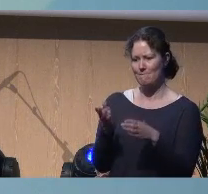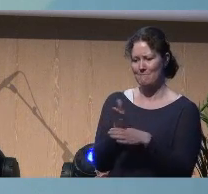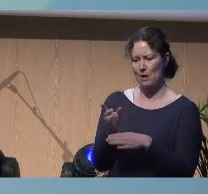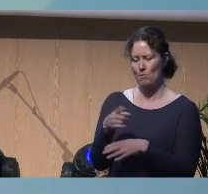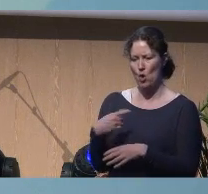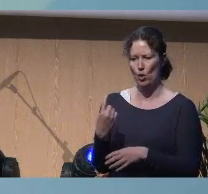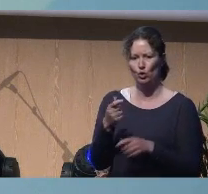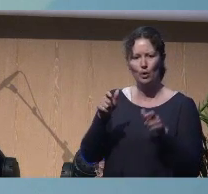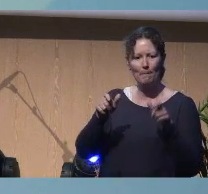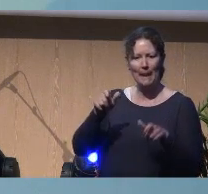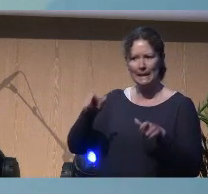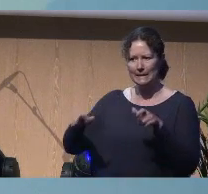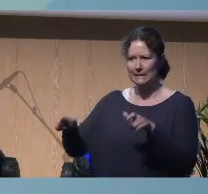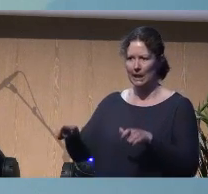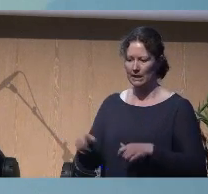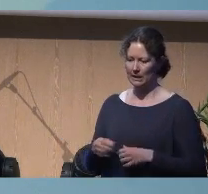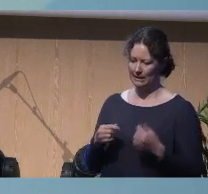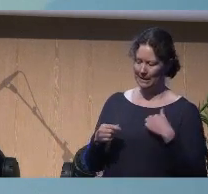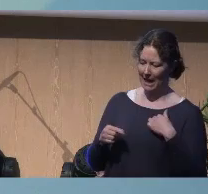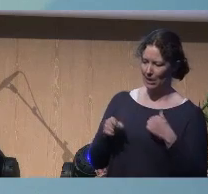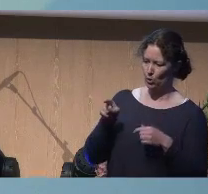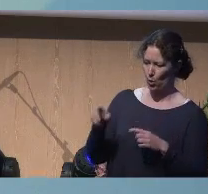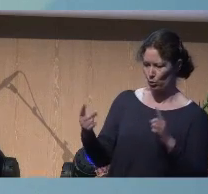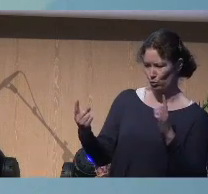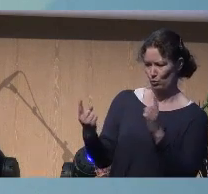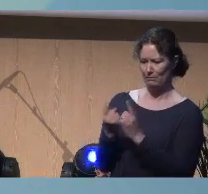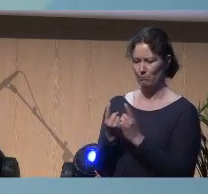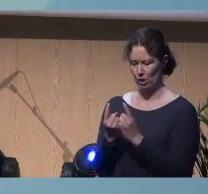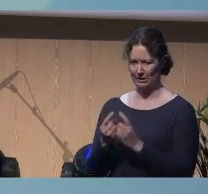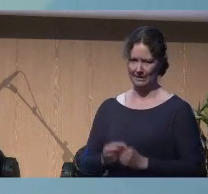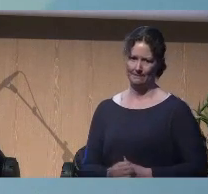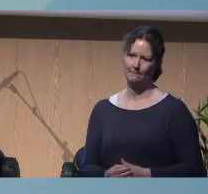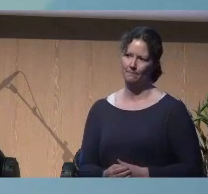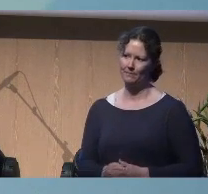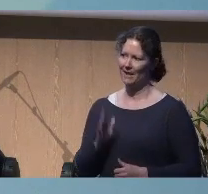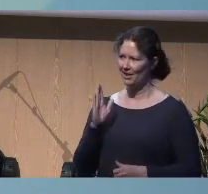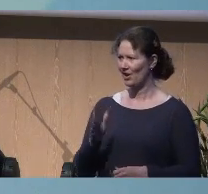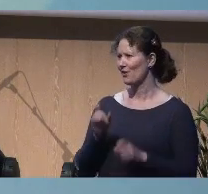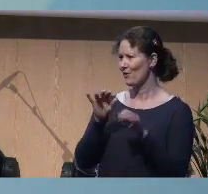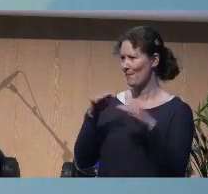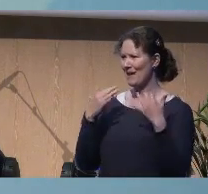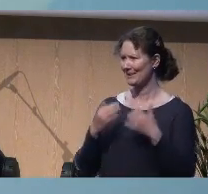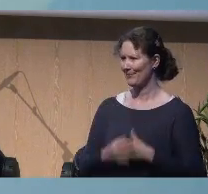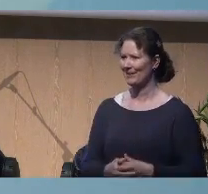som mennesker, jeg, du møter. Takk for oppmerksomheten.